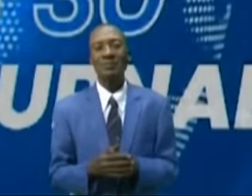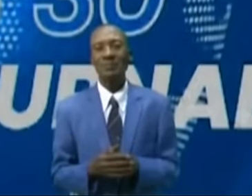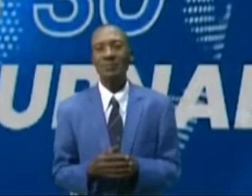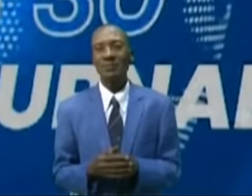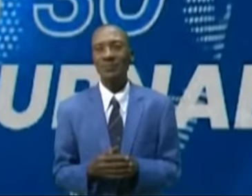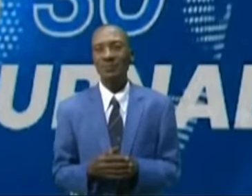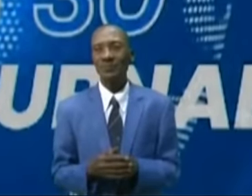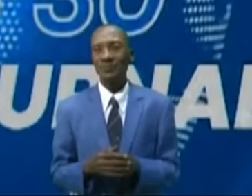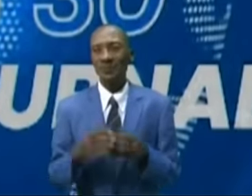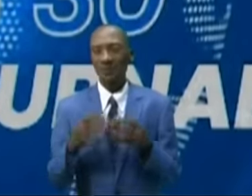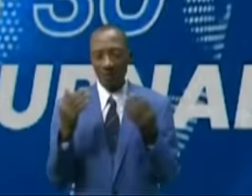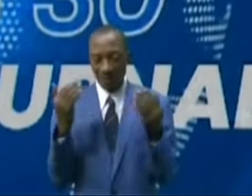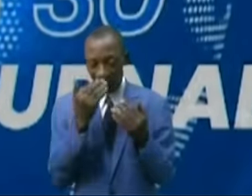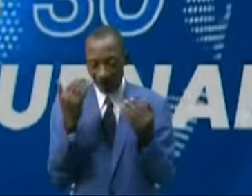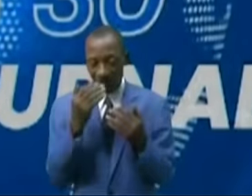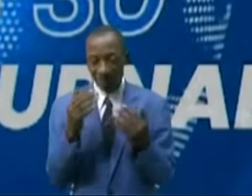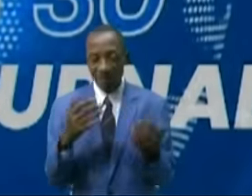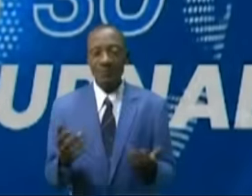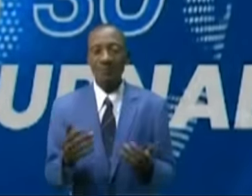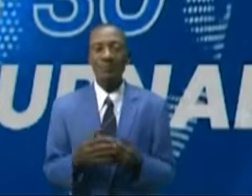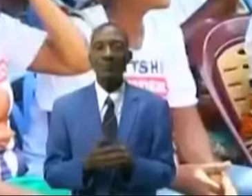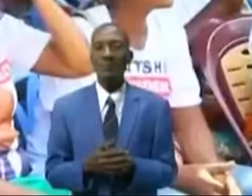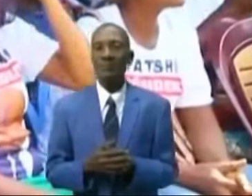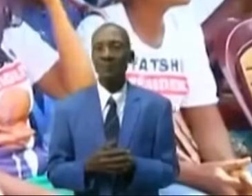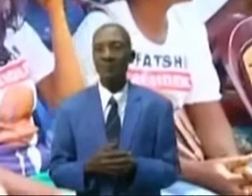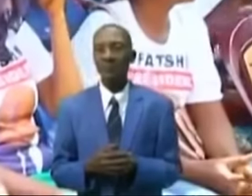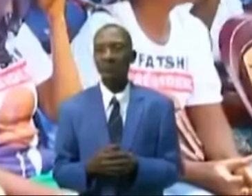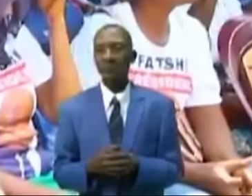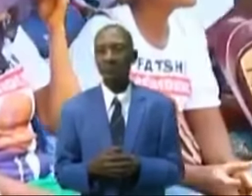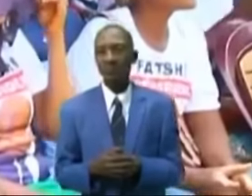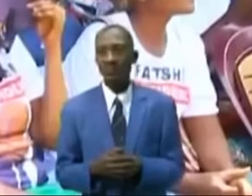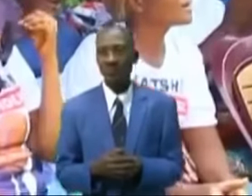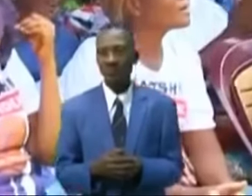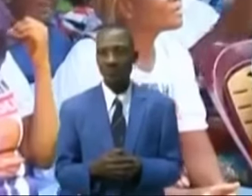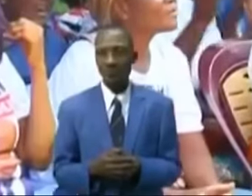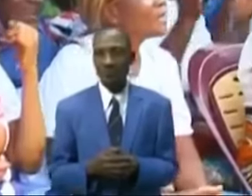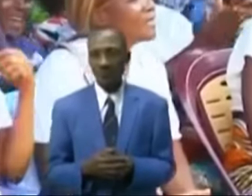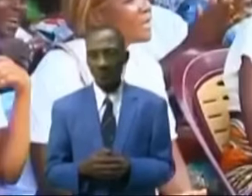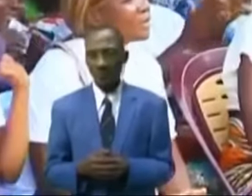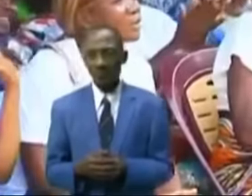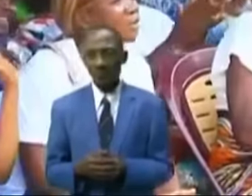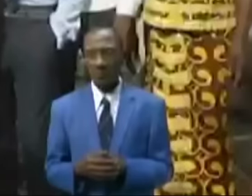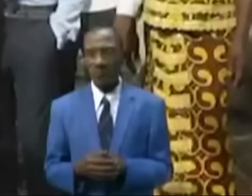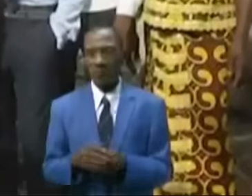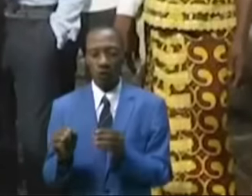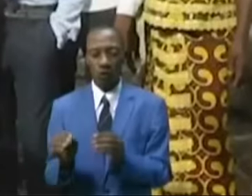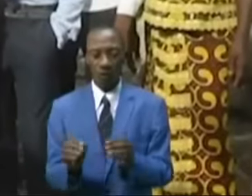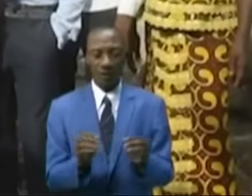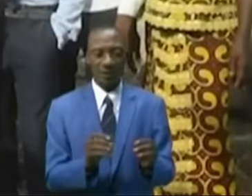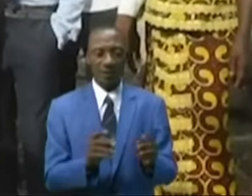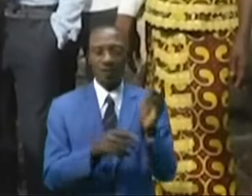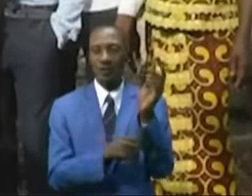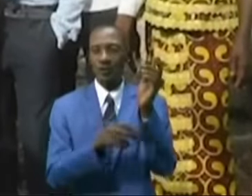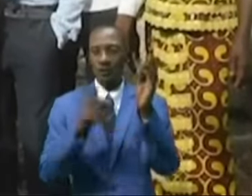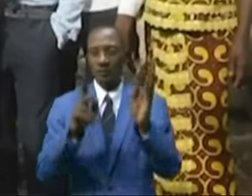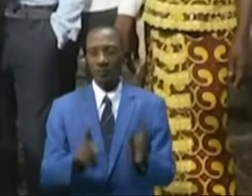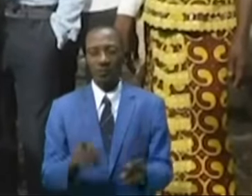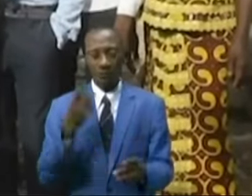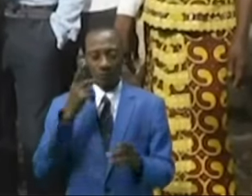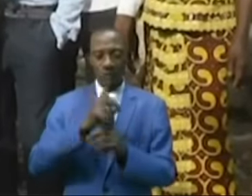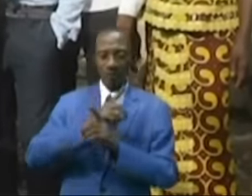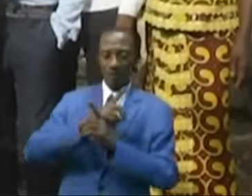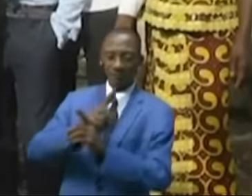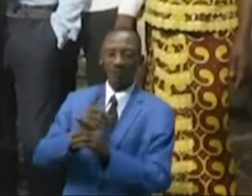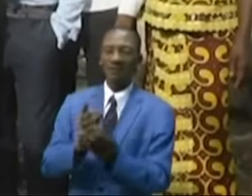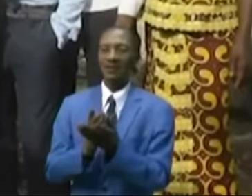Le tout dans ce reportage de Rodépanda. Les organisations citoyennes pour la défense des droits de l'homme,